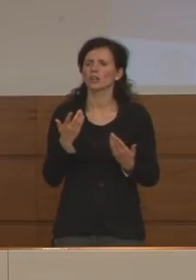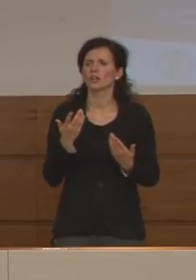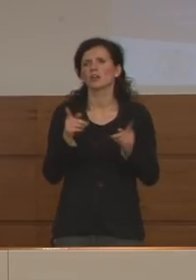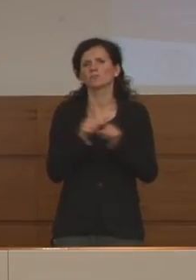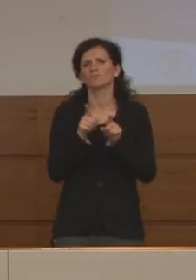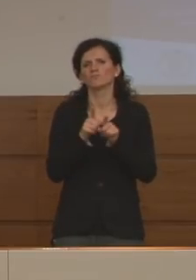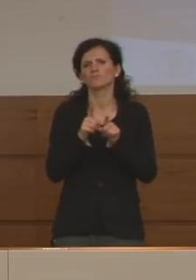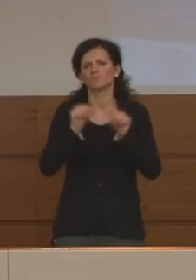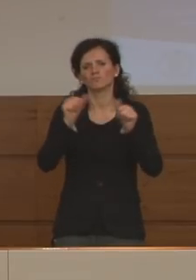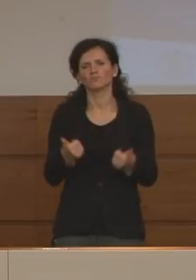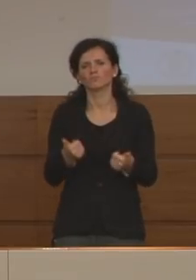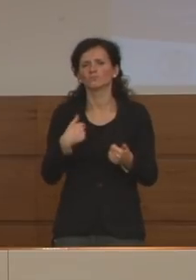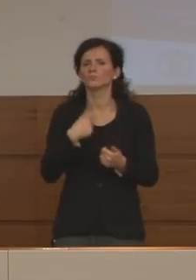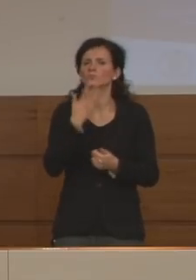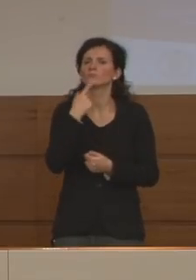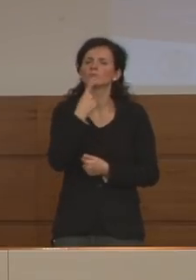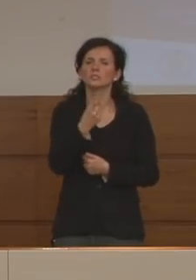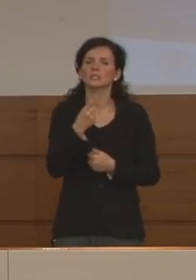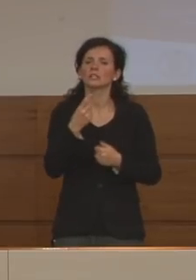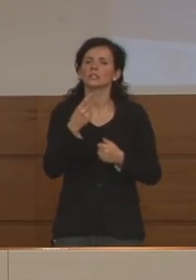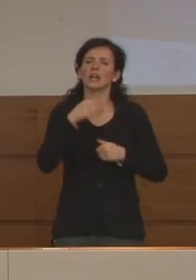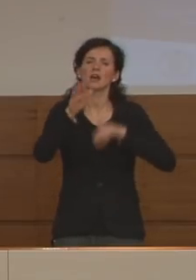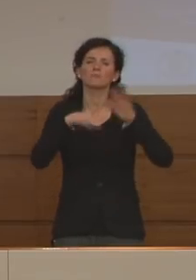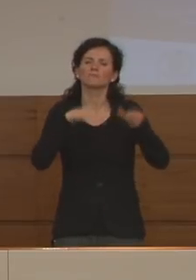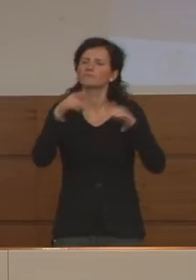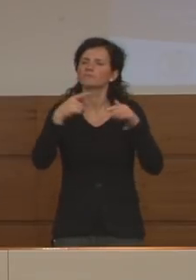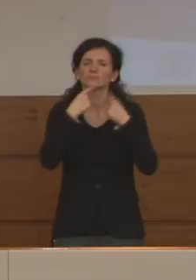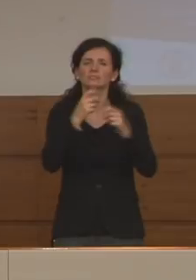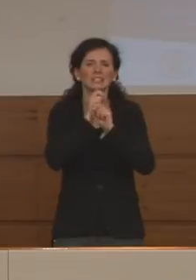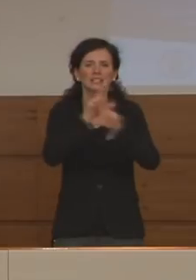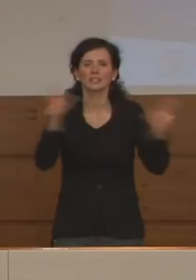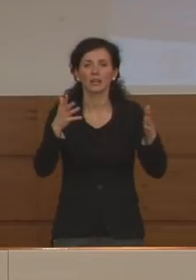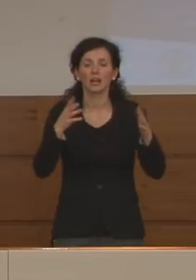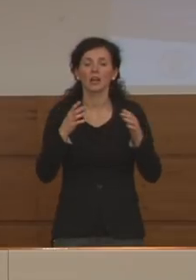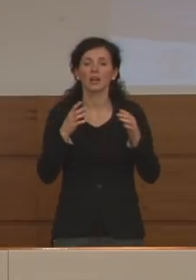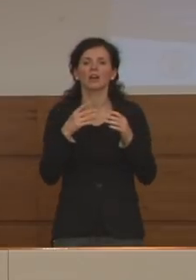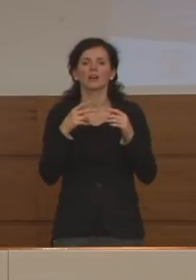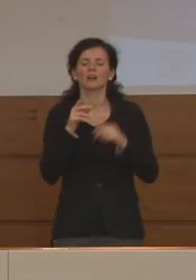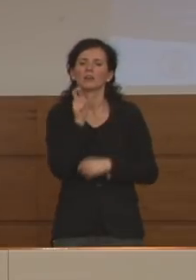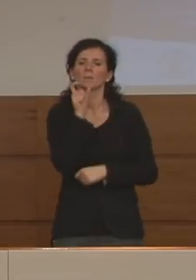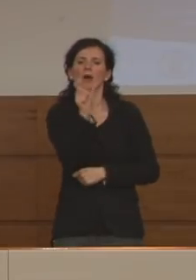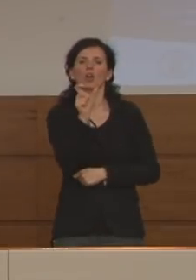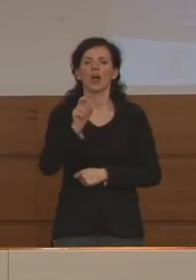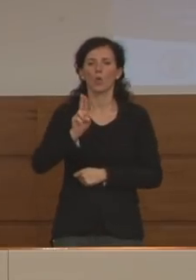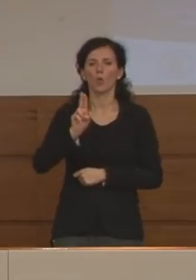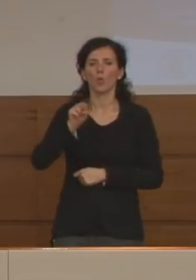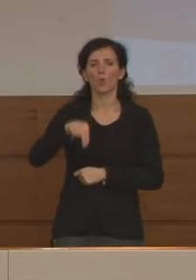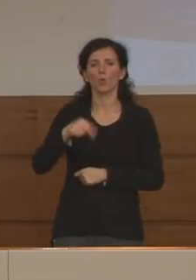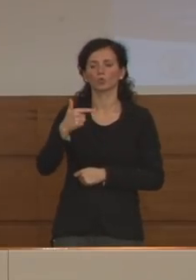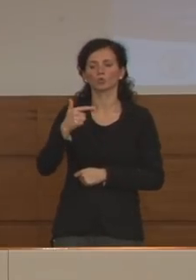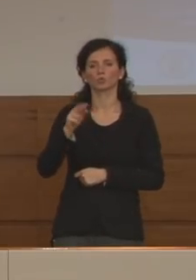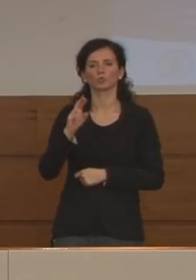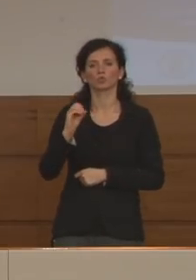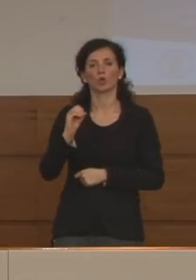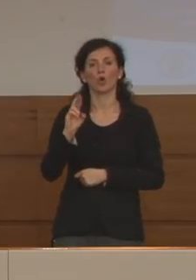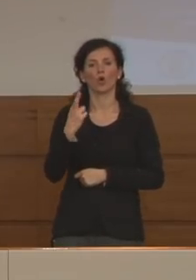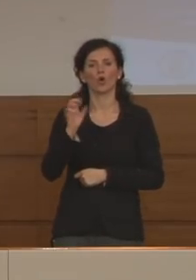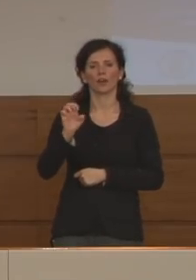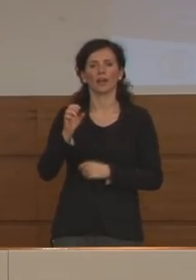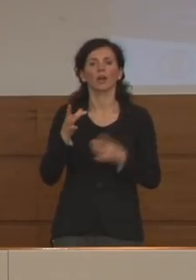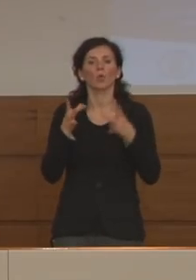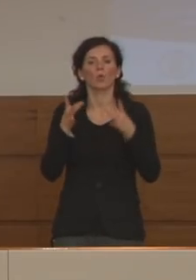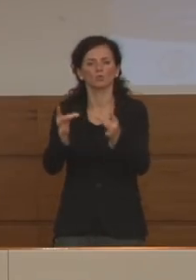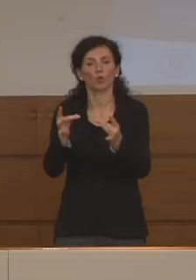appello a non usare il termine untore c'è il termine non tore è un termine sbagliato è un termine dispregiativo è un termine